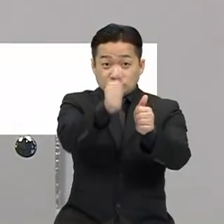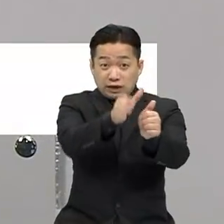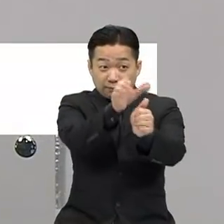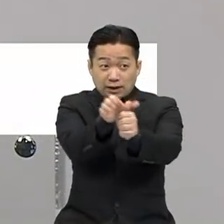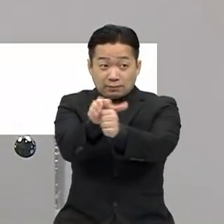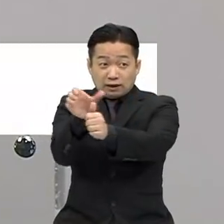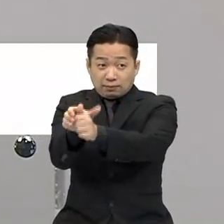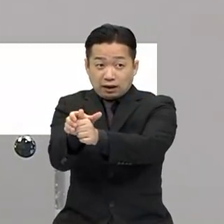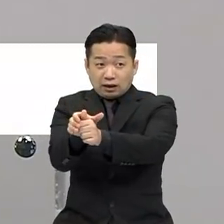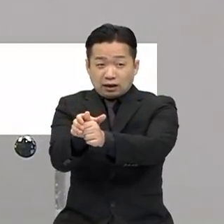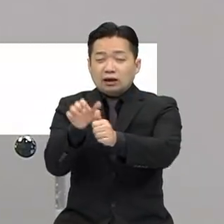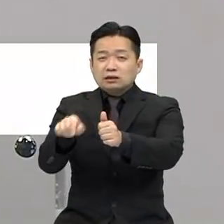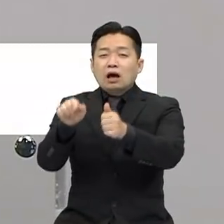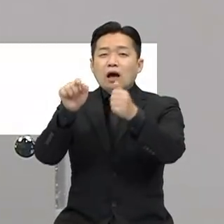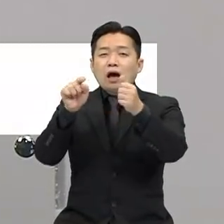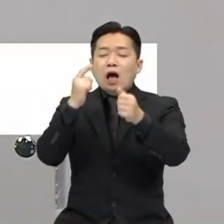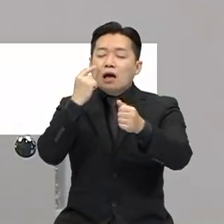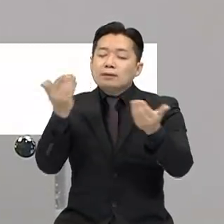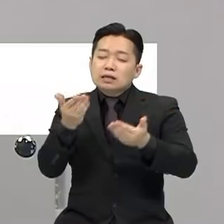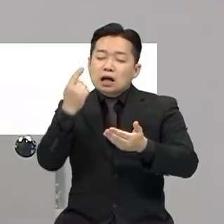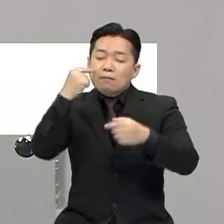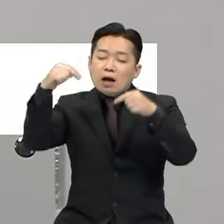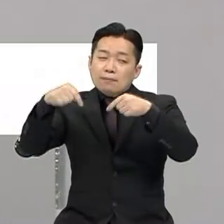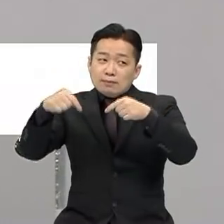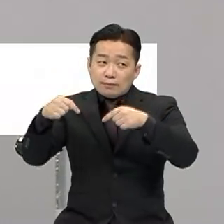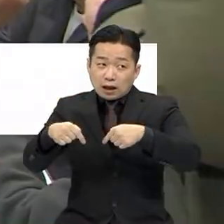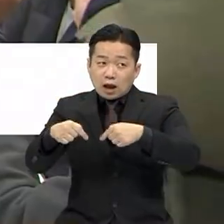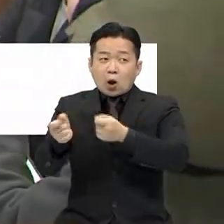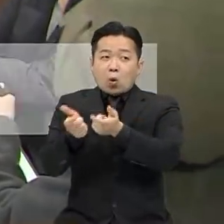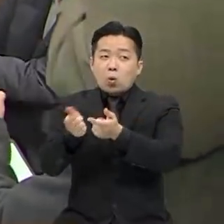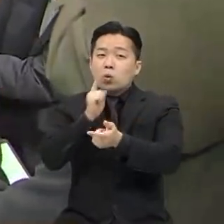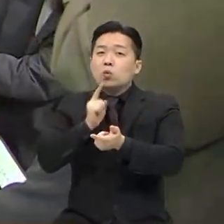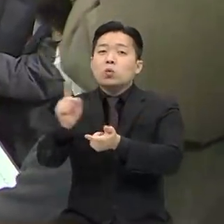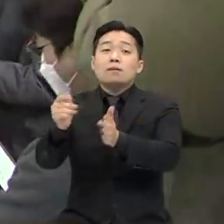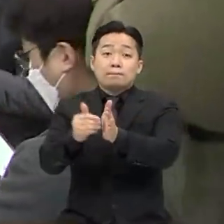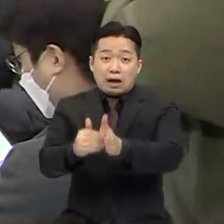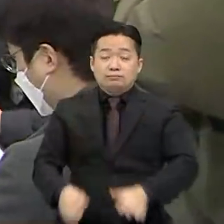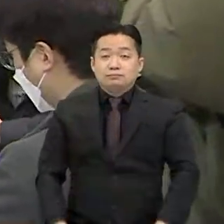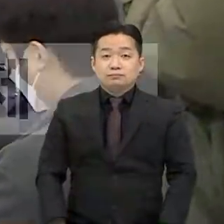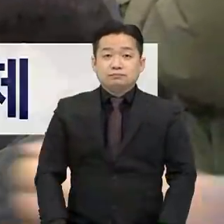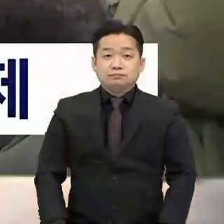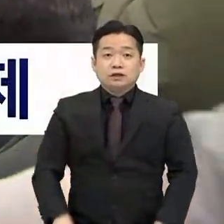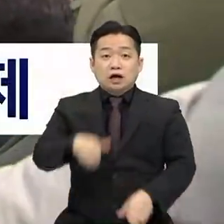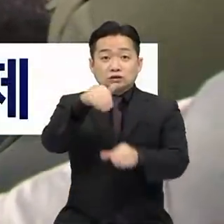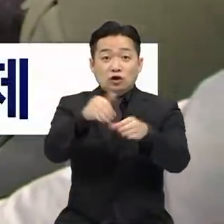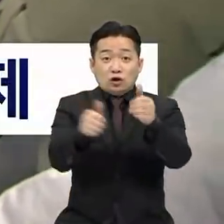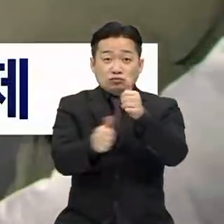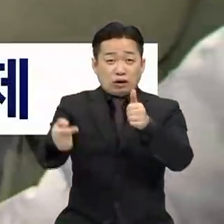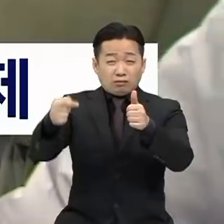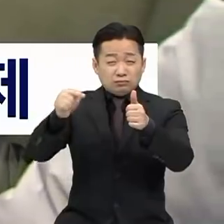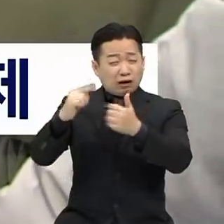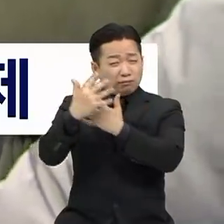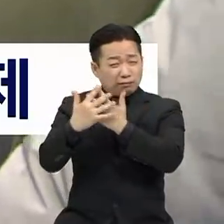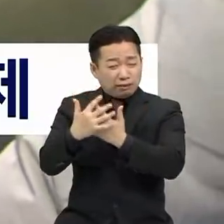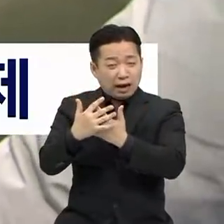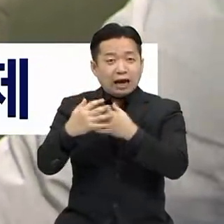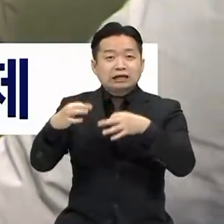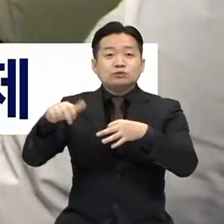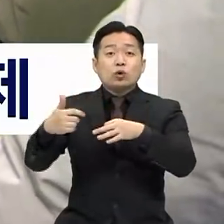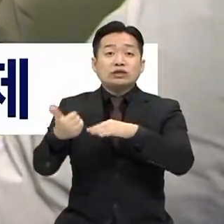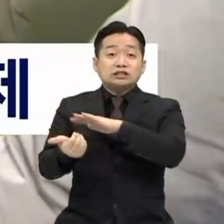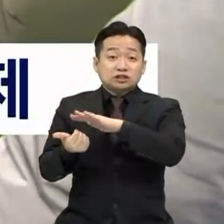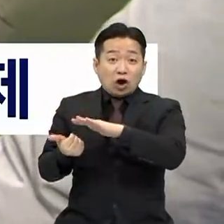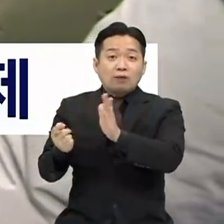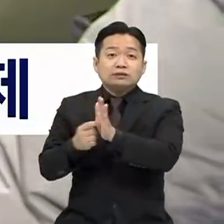이러이러한 것을 좀 해서 뭐 어떻겠느냐 상의도 하고 좋은가 하고 했습니다 외부 보는 선대위 합류 가 불투명해진 김종인 전